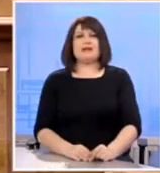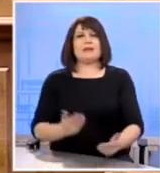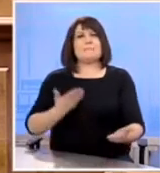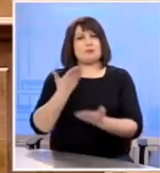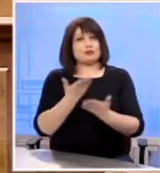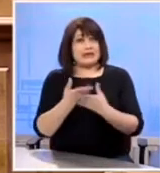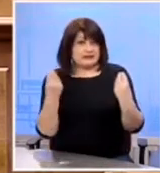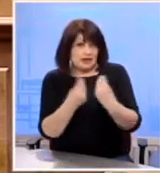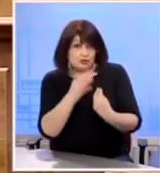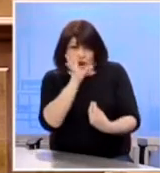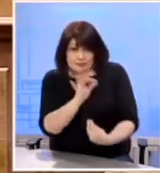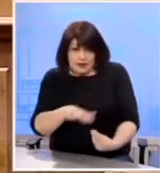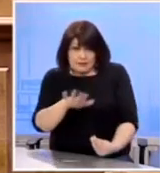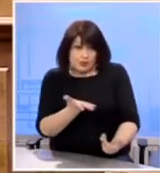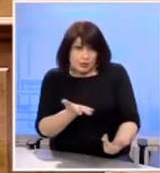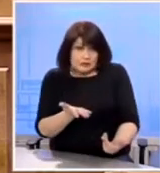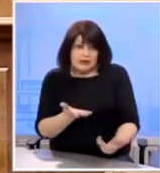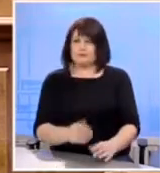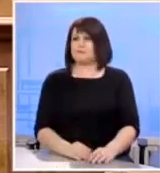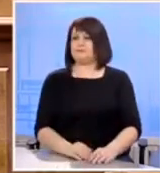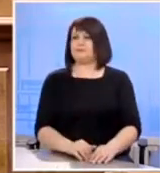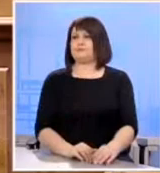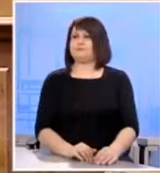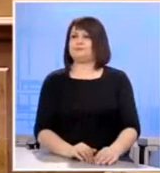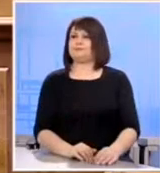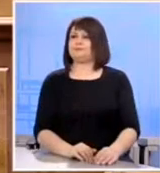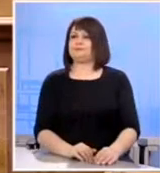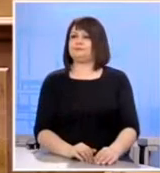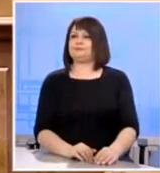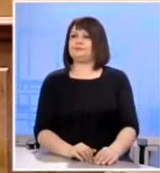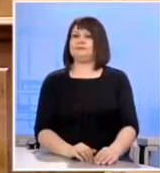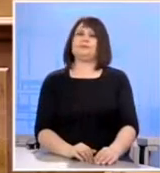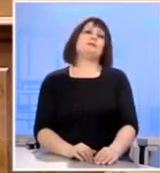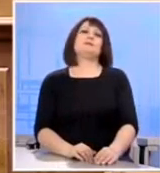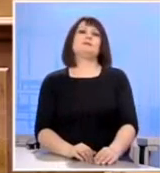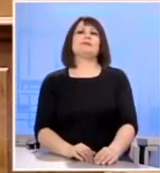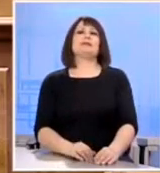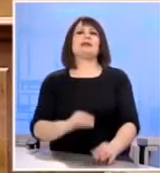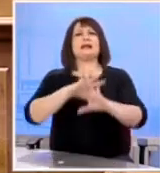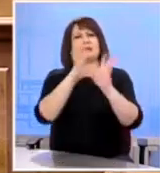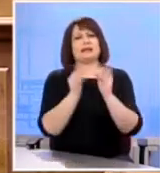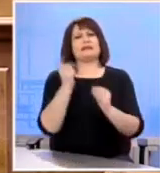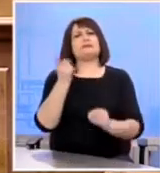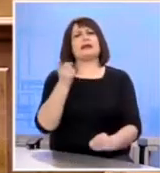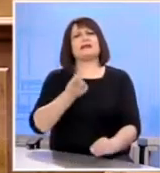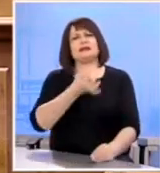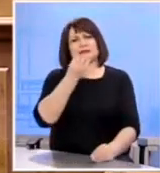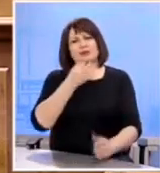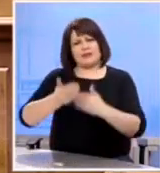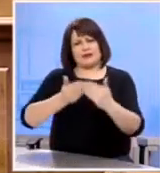μας. Κύριε Πρόεδρε, κυρίες και κύριοι βουλευτές, μερικές γενικές παρατηρήσεις για τη μέχρι τώρα